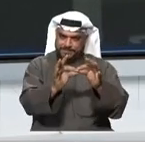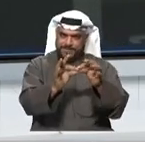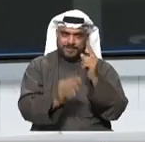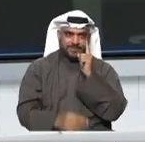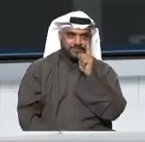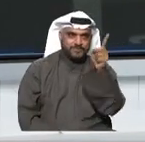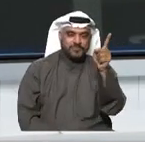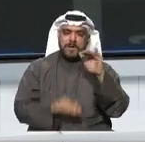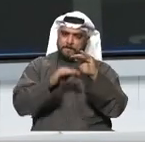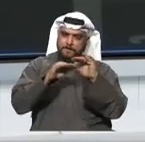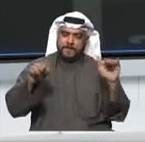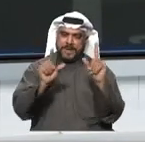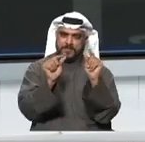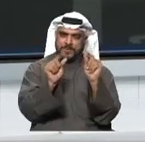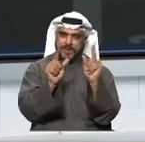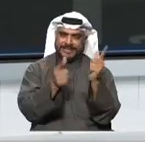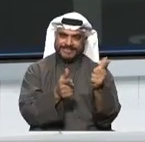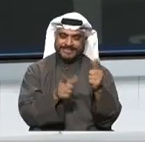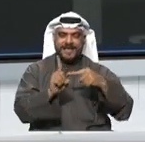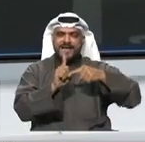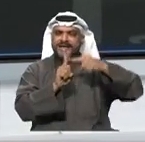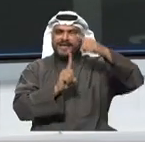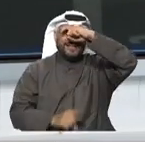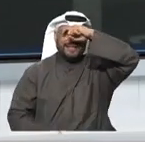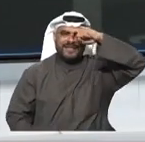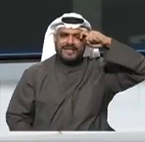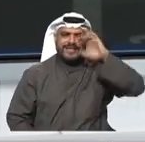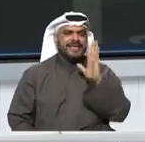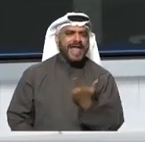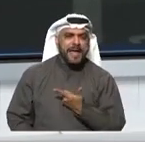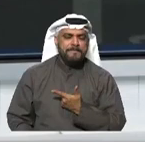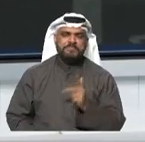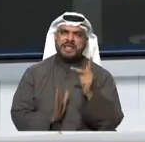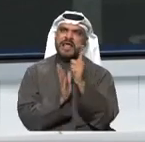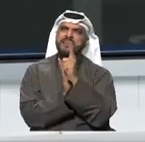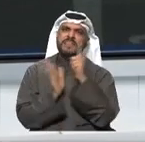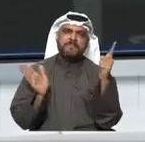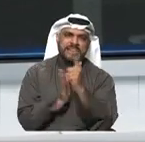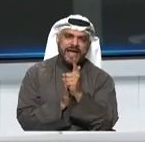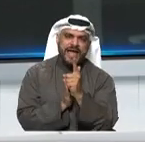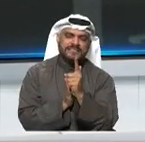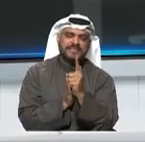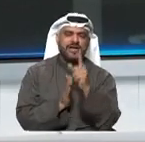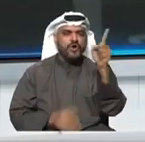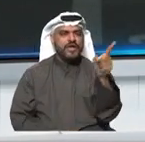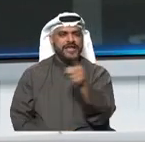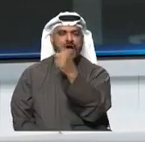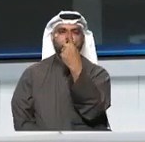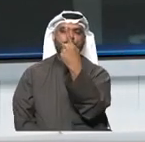في الطقس بشكل عام. درجات الحرارة العظمى متفاوتة ما بين 18 إلى 21 درجة مئوية،